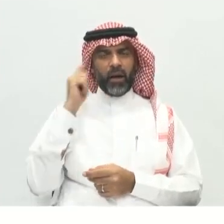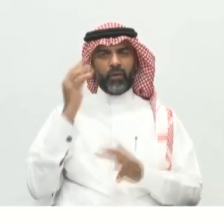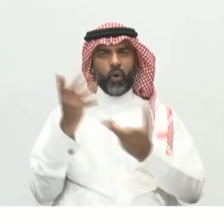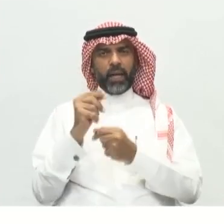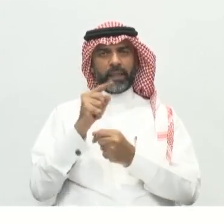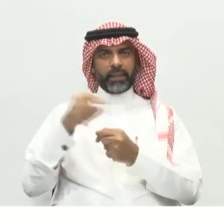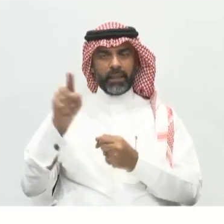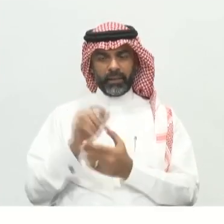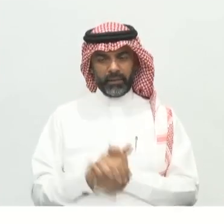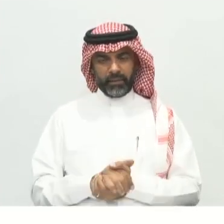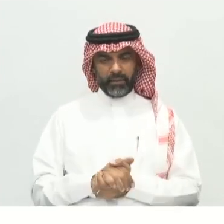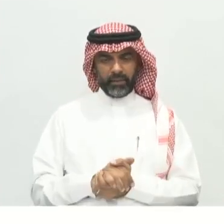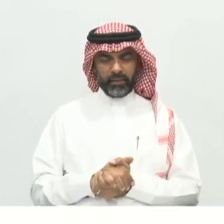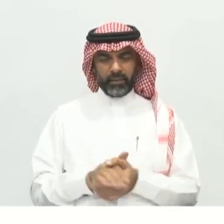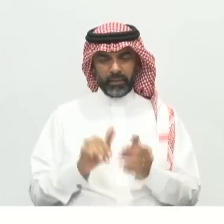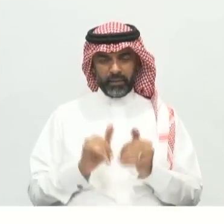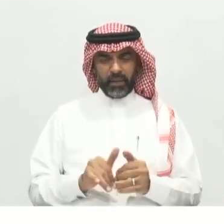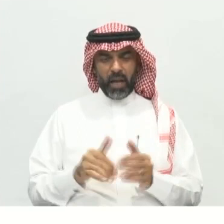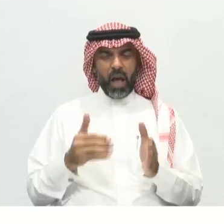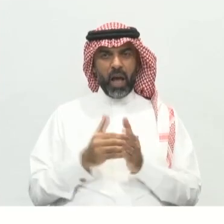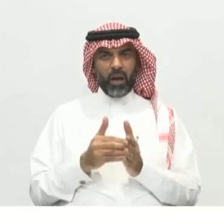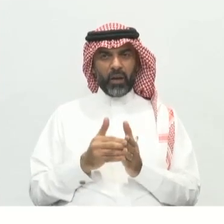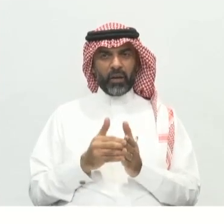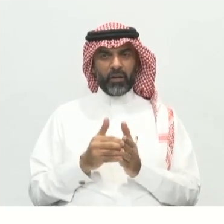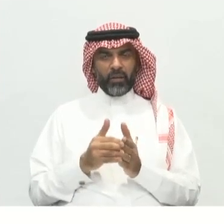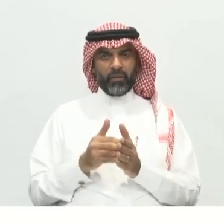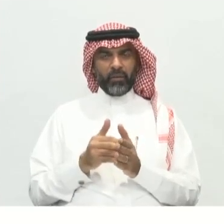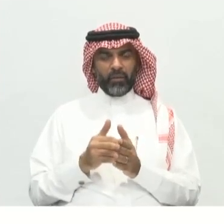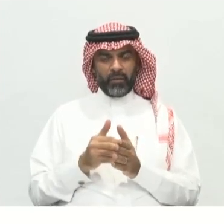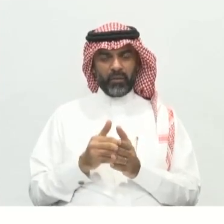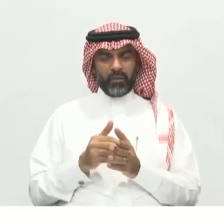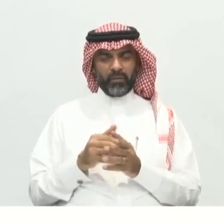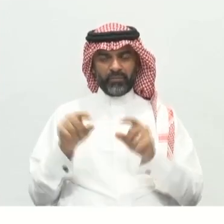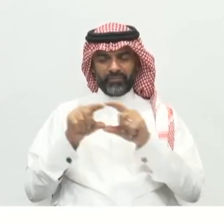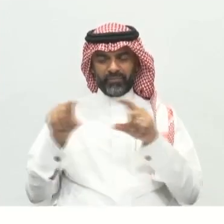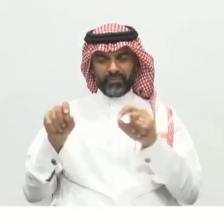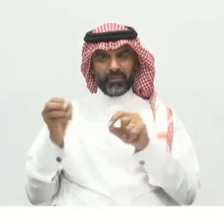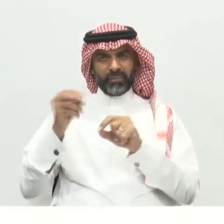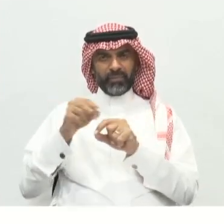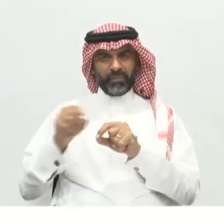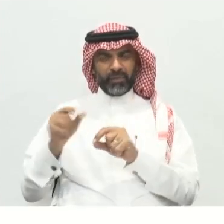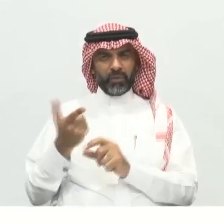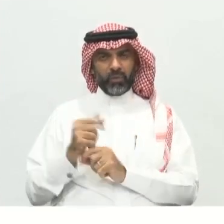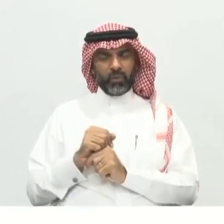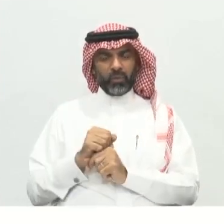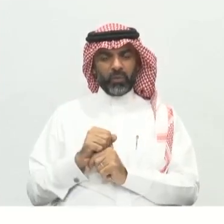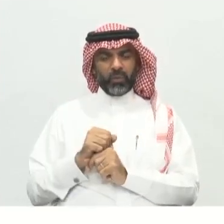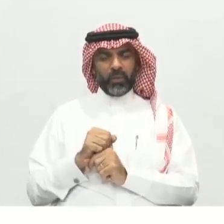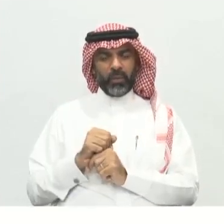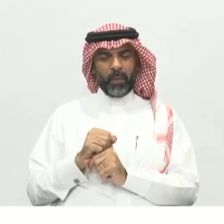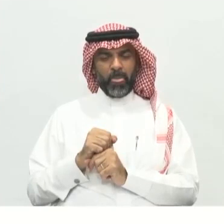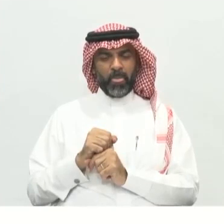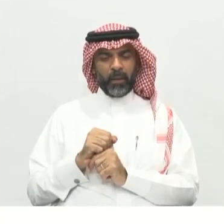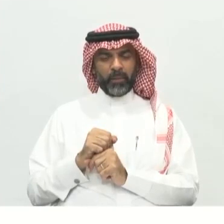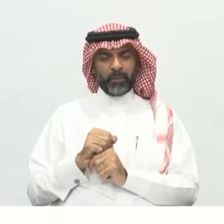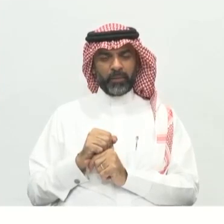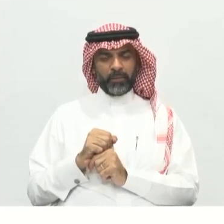انتجر في الاخير قوم هنا في هذه في هذه الخوارزميه بعمل ماذا الهدف من